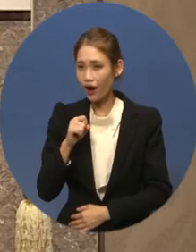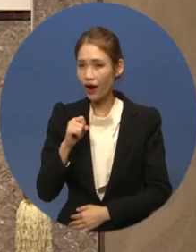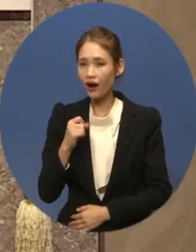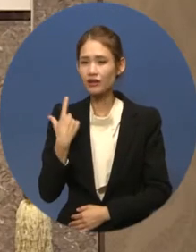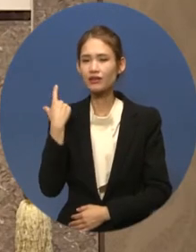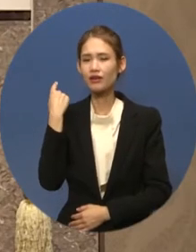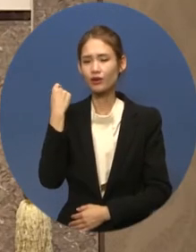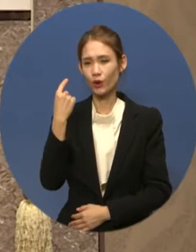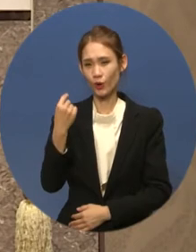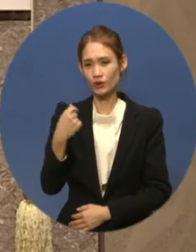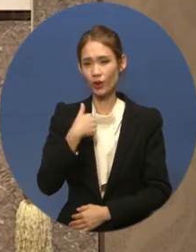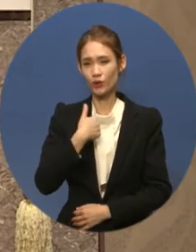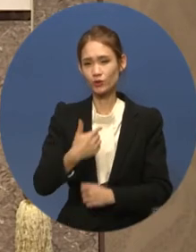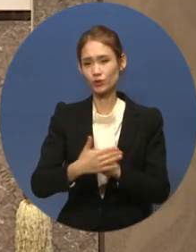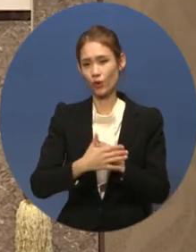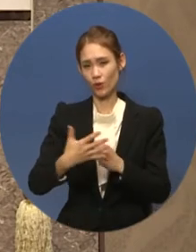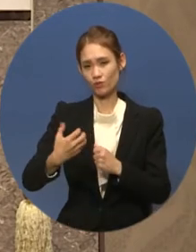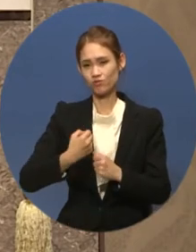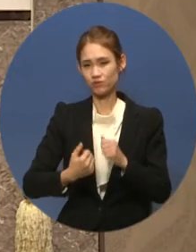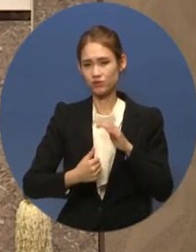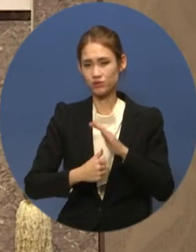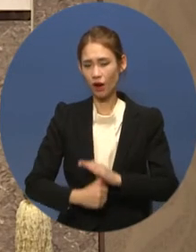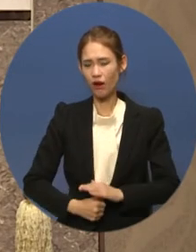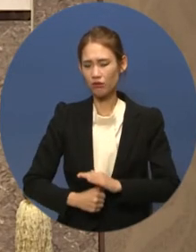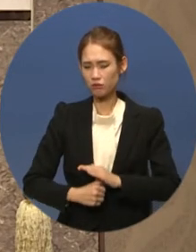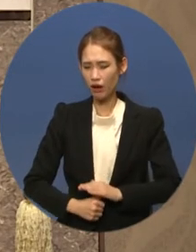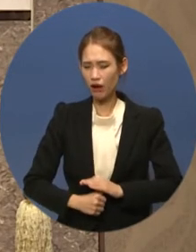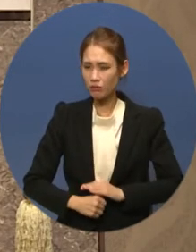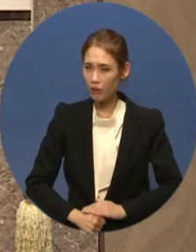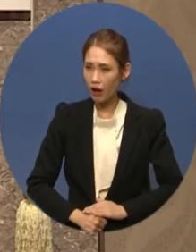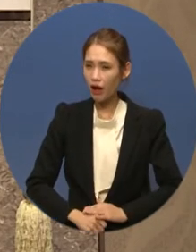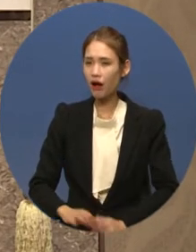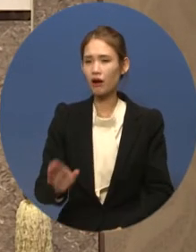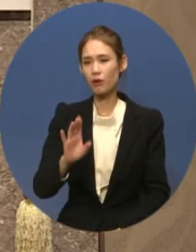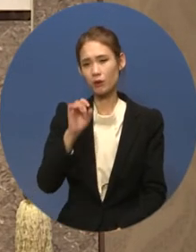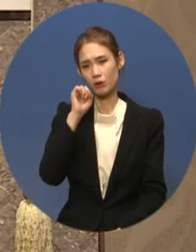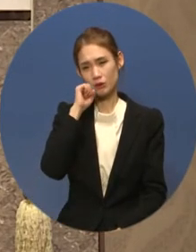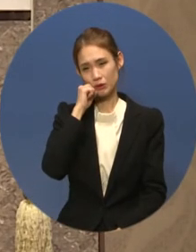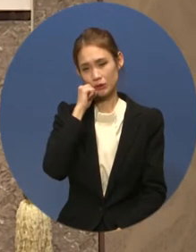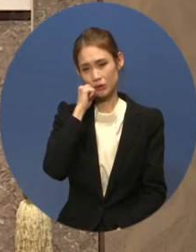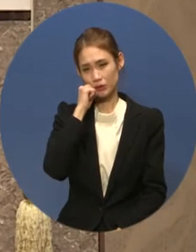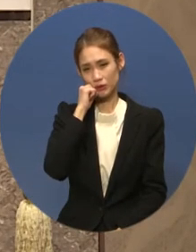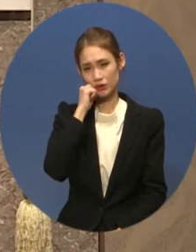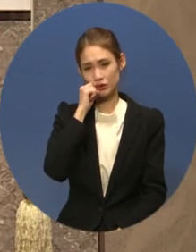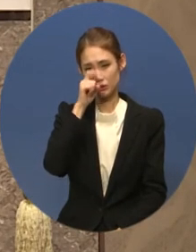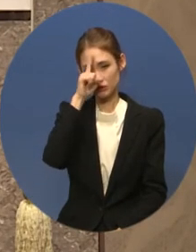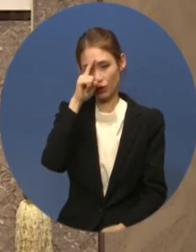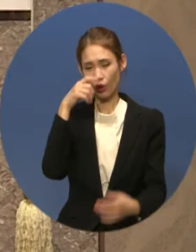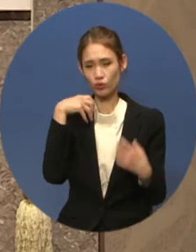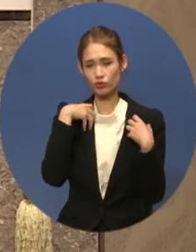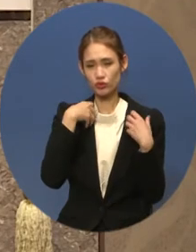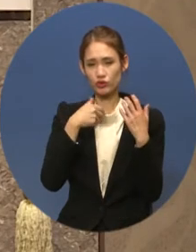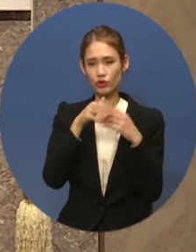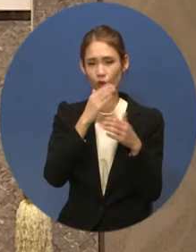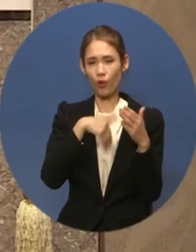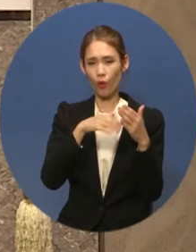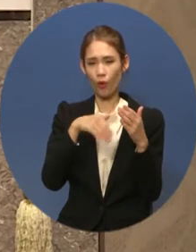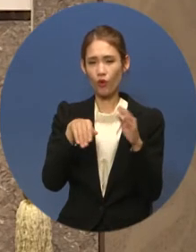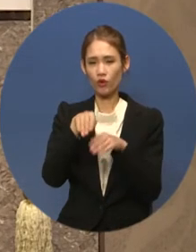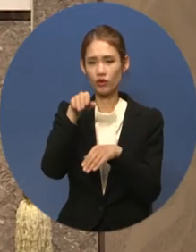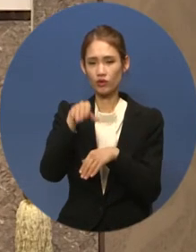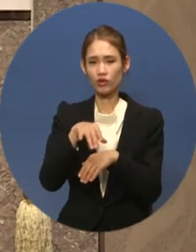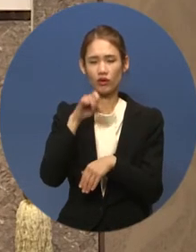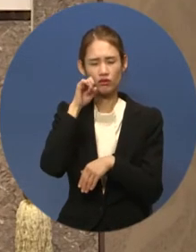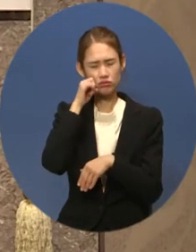이제 저희들의 도움만 가지고 버트 시기엔 굉장히 어려움이 있으신 거죠 하지만 정부기관 공공기관 2